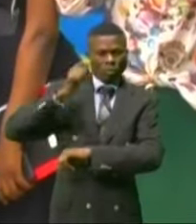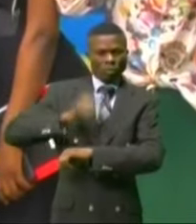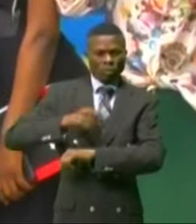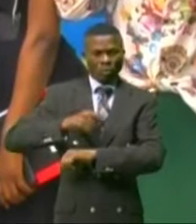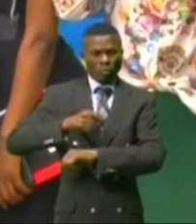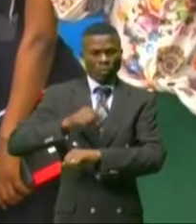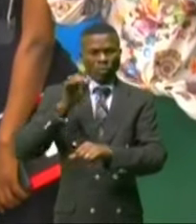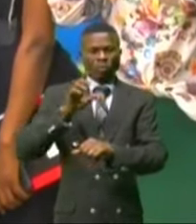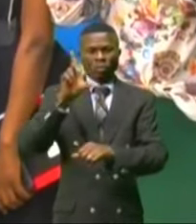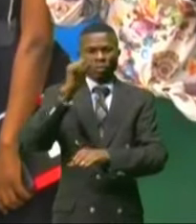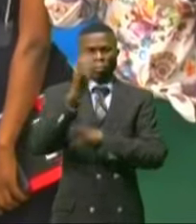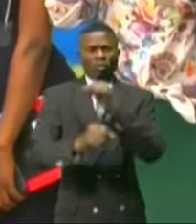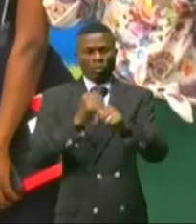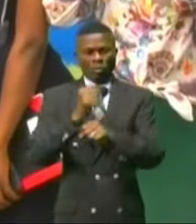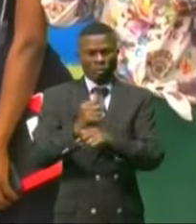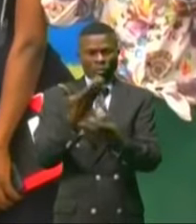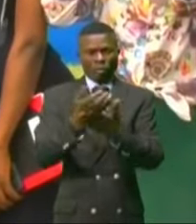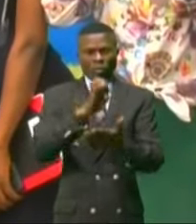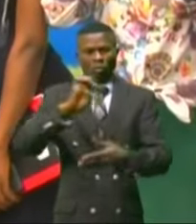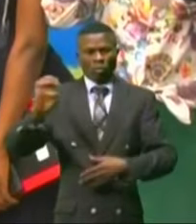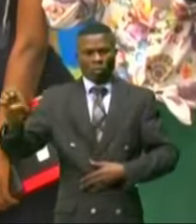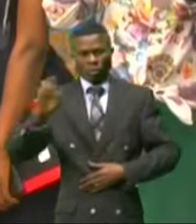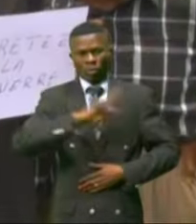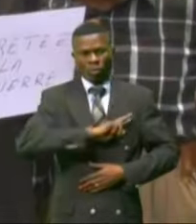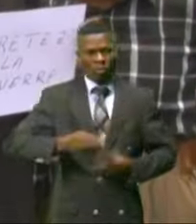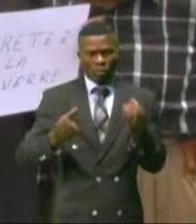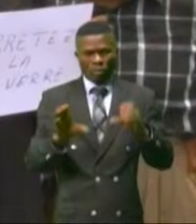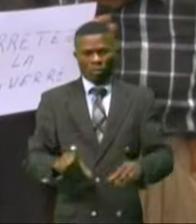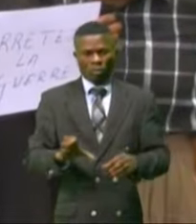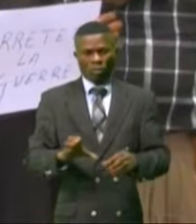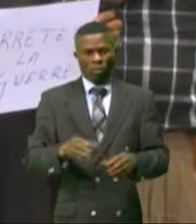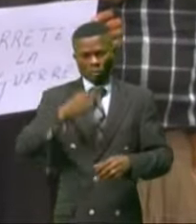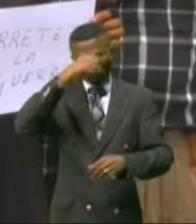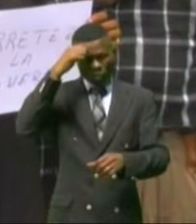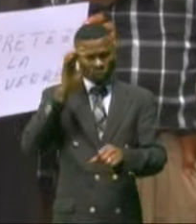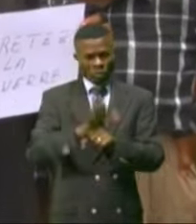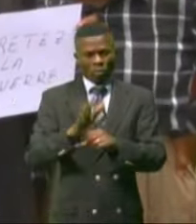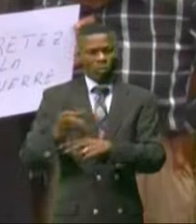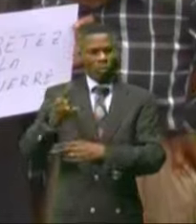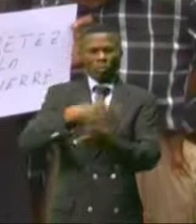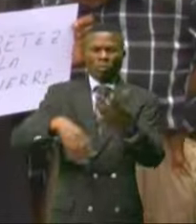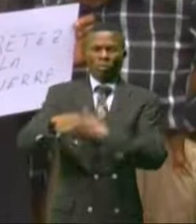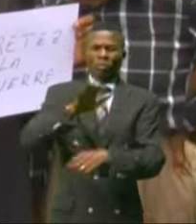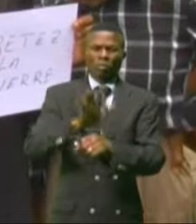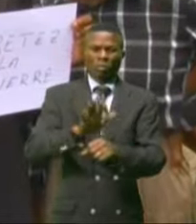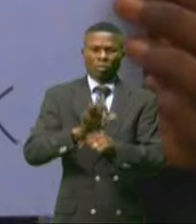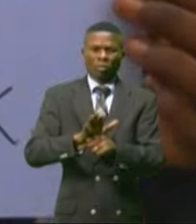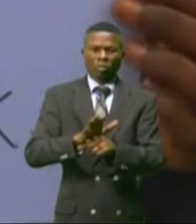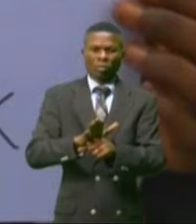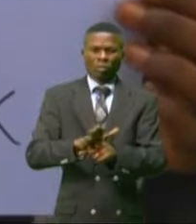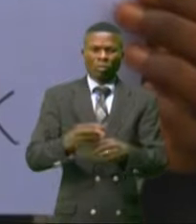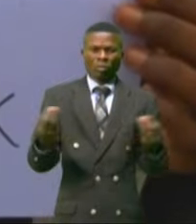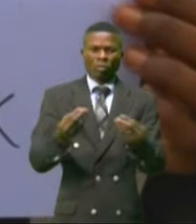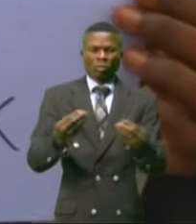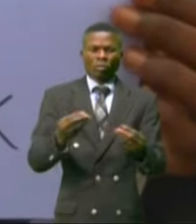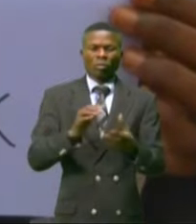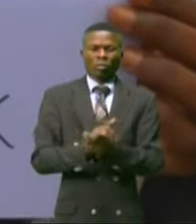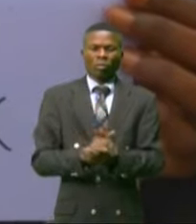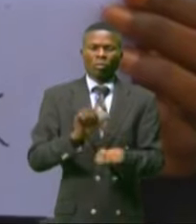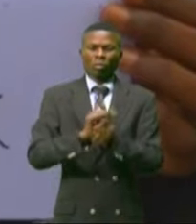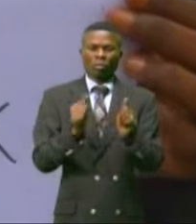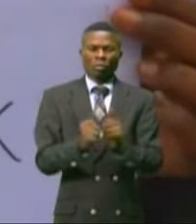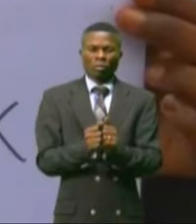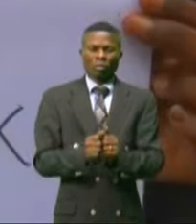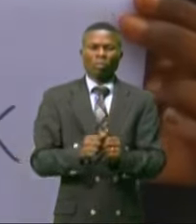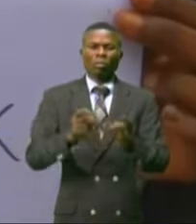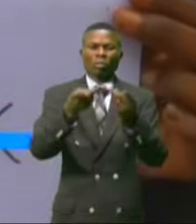Pendant plus de 20 ans, la partie orientale de la RDC en proie à une insécurité triomphe a cessé d'être un havre